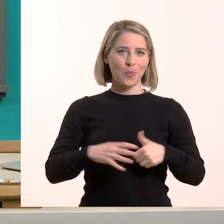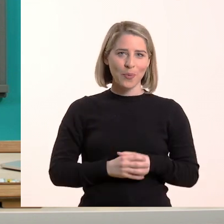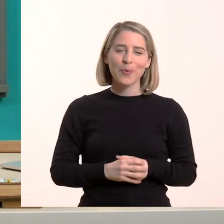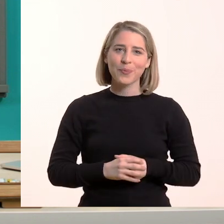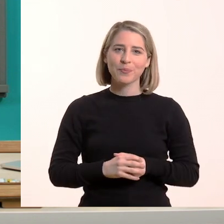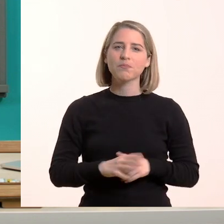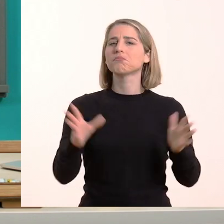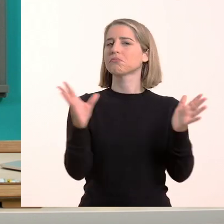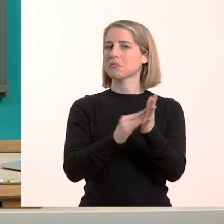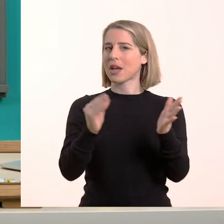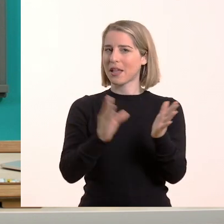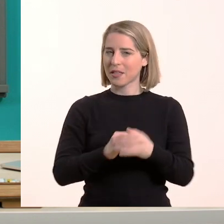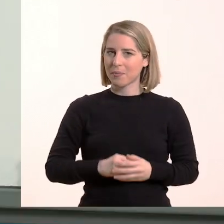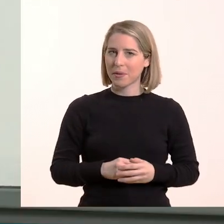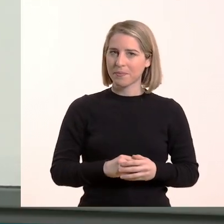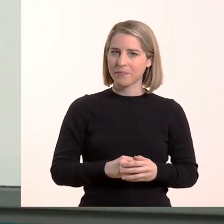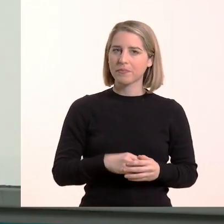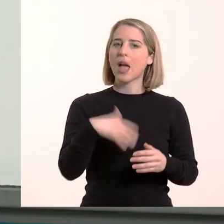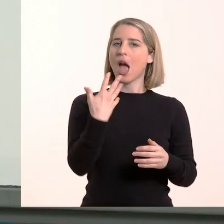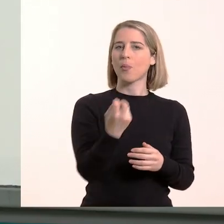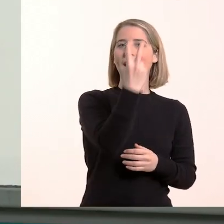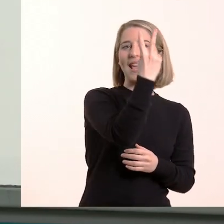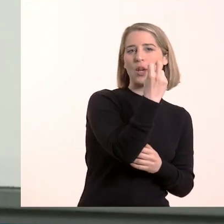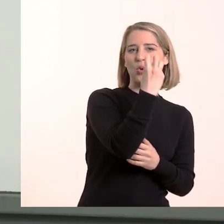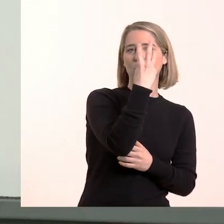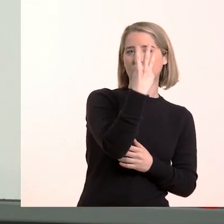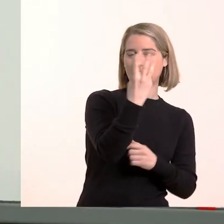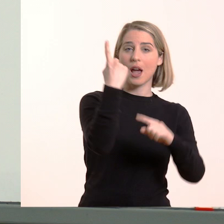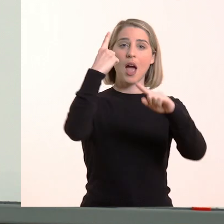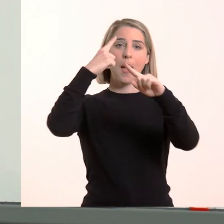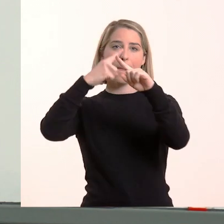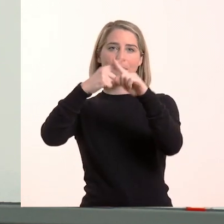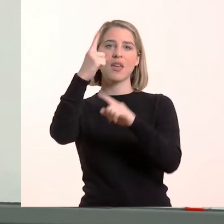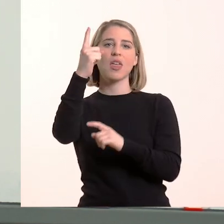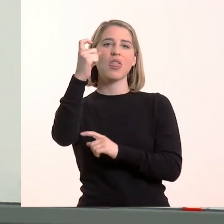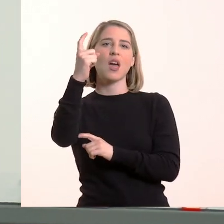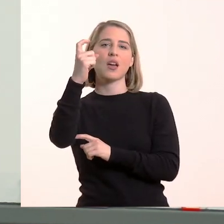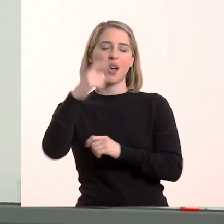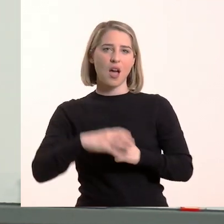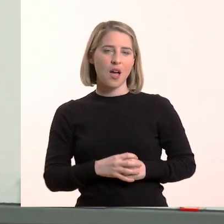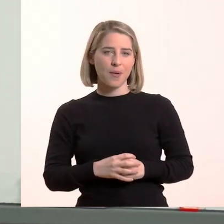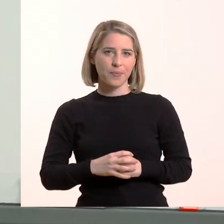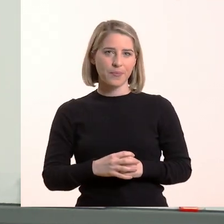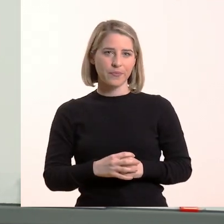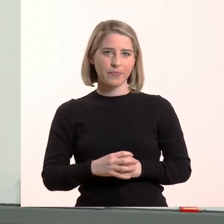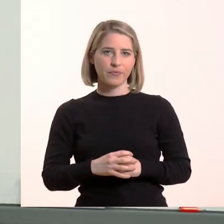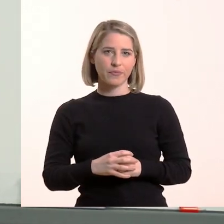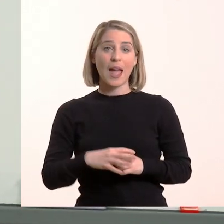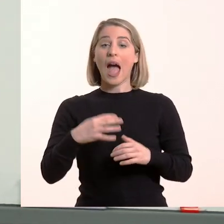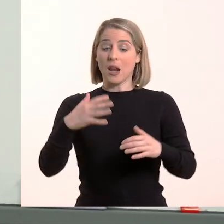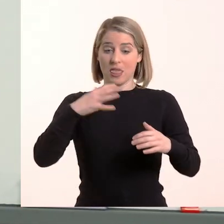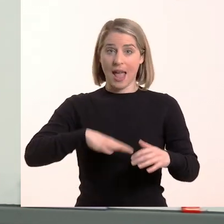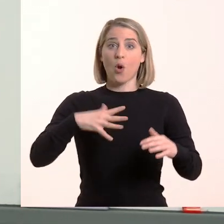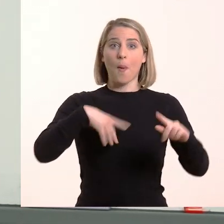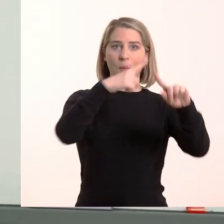Ας πούμε ότι έχουμε 23 επί 10. Όταν πολλαπλασιάζουμε με 10, 100 και